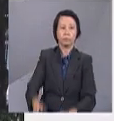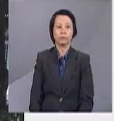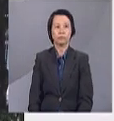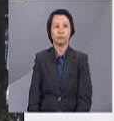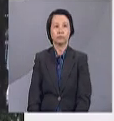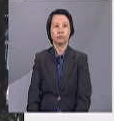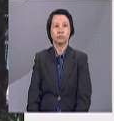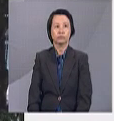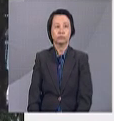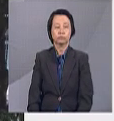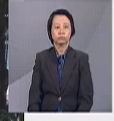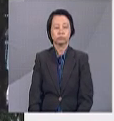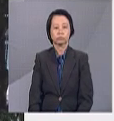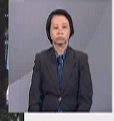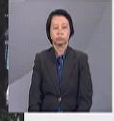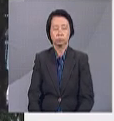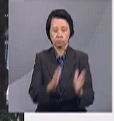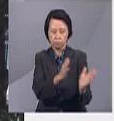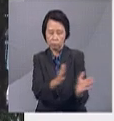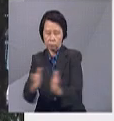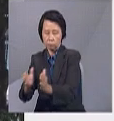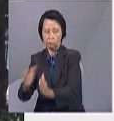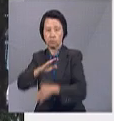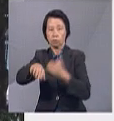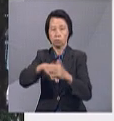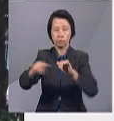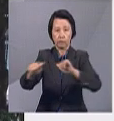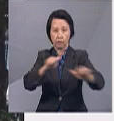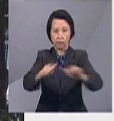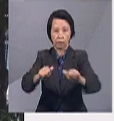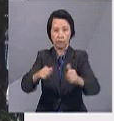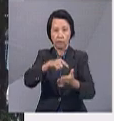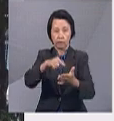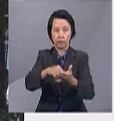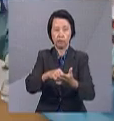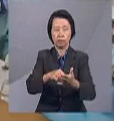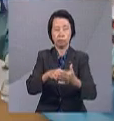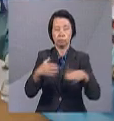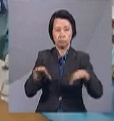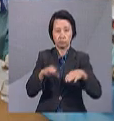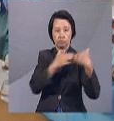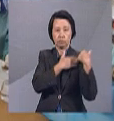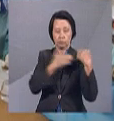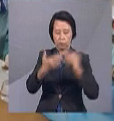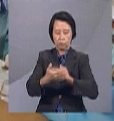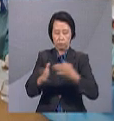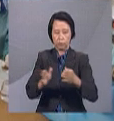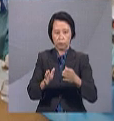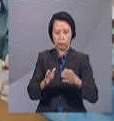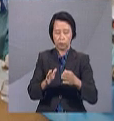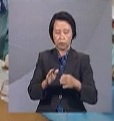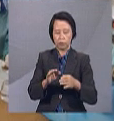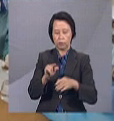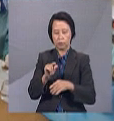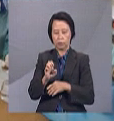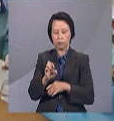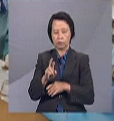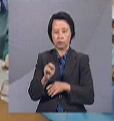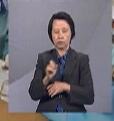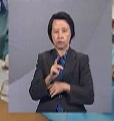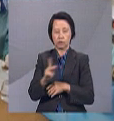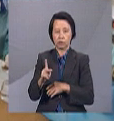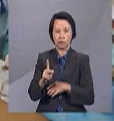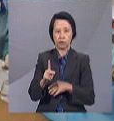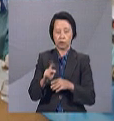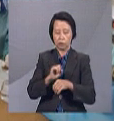bangunan penyelarasan bagi semua aktiviti ini adalah dimainkan oleh gerakan kowe 19 di setiap daerah dan